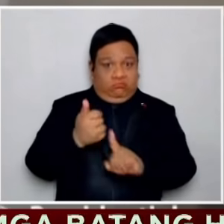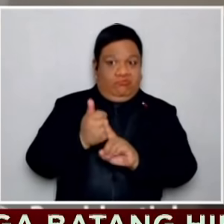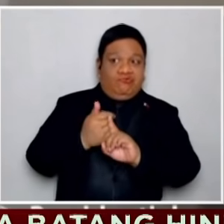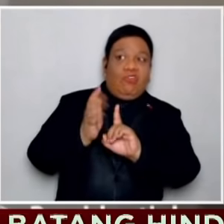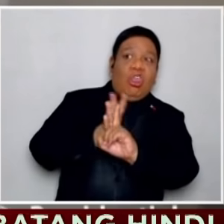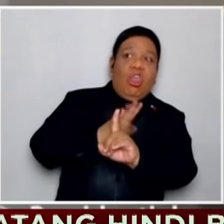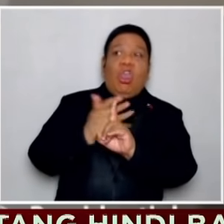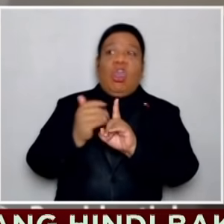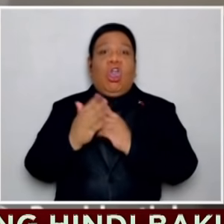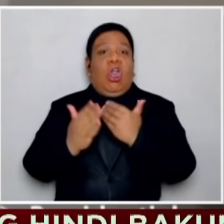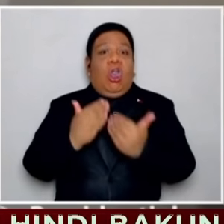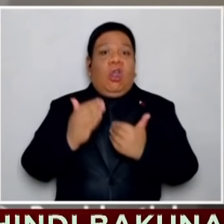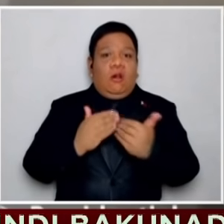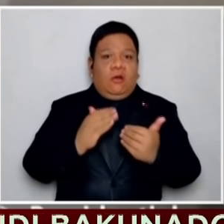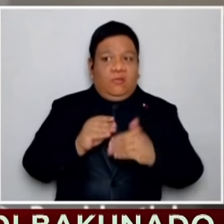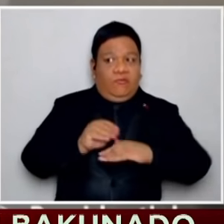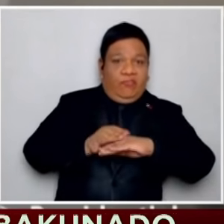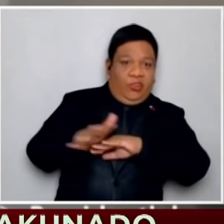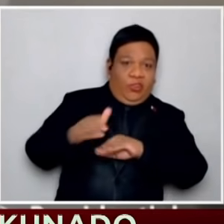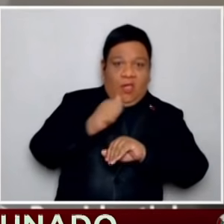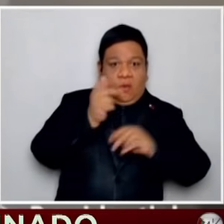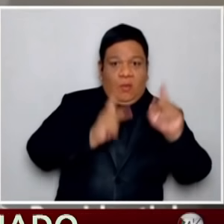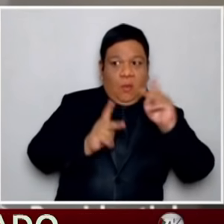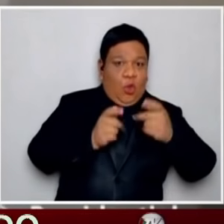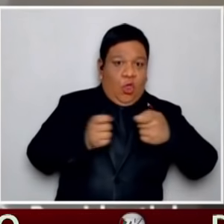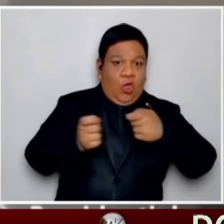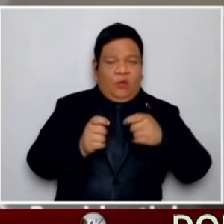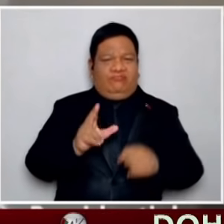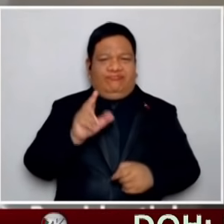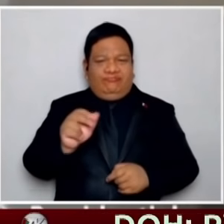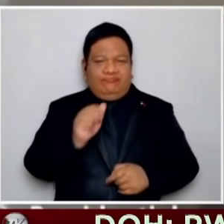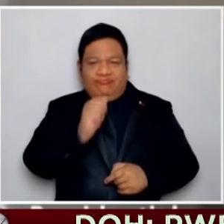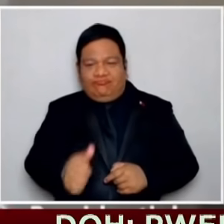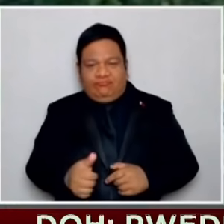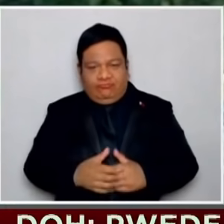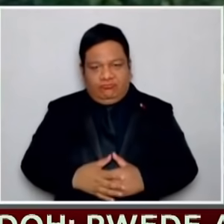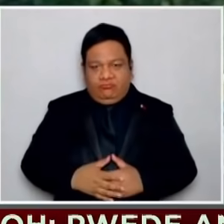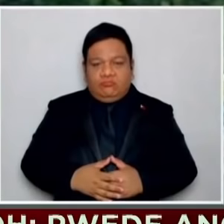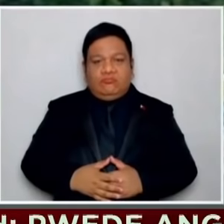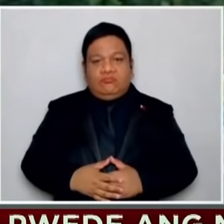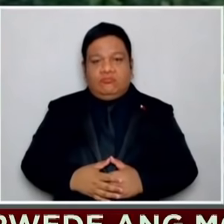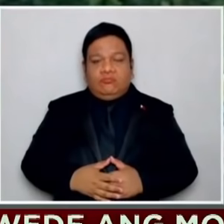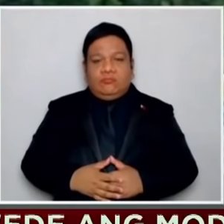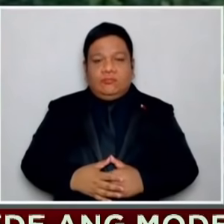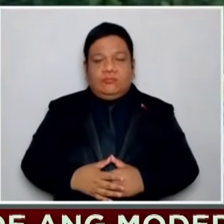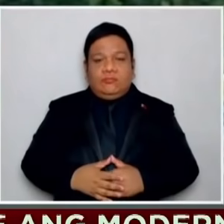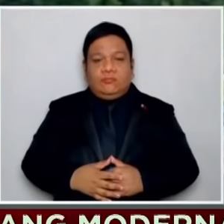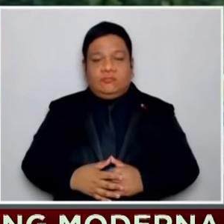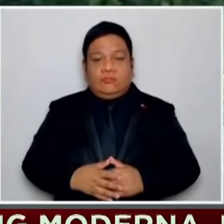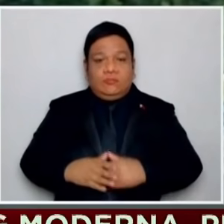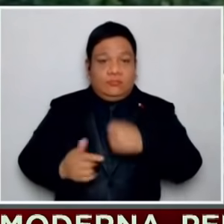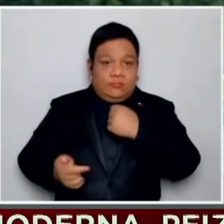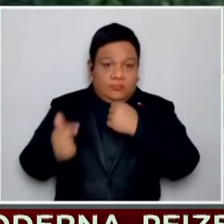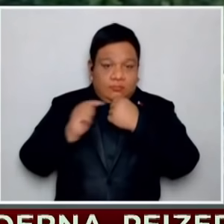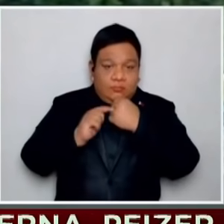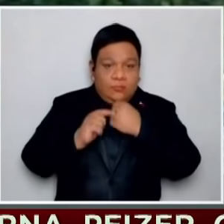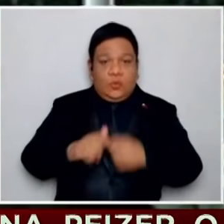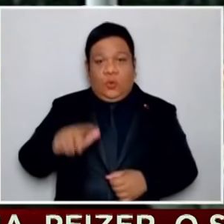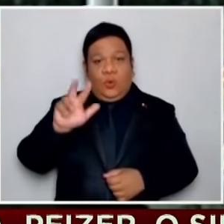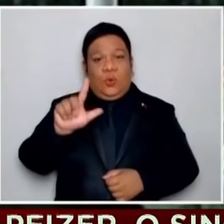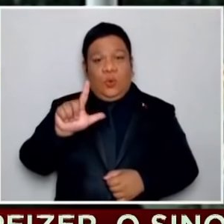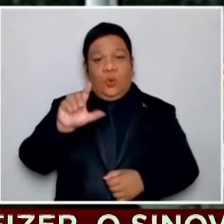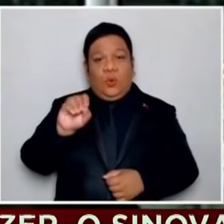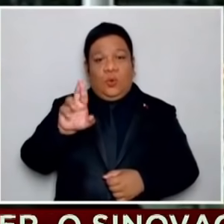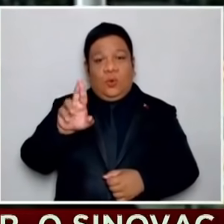or influenced by others as purported by the general. Dagdag ni Lorenzana, malaking